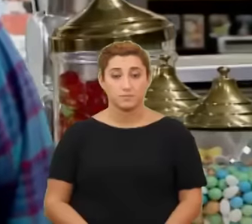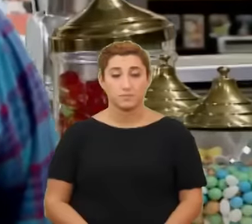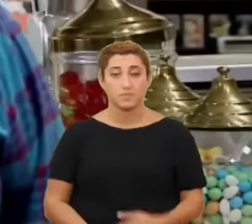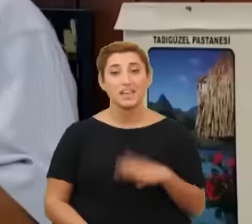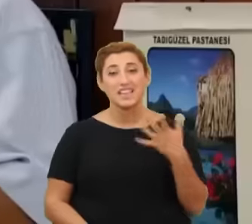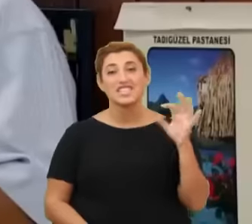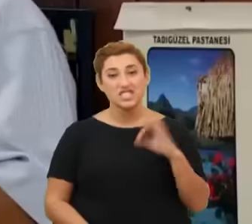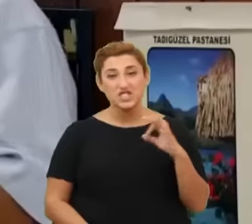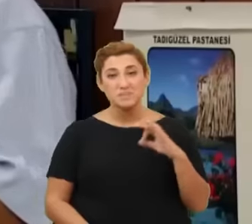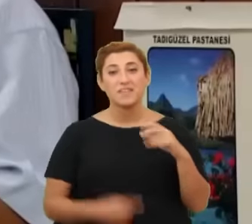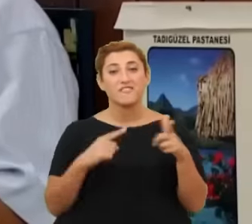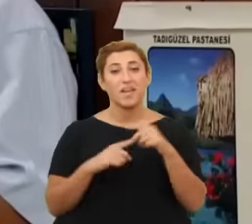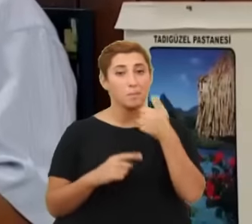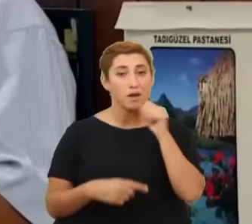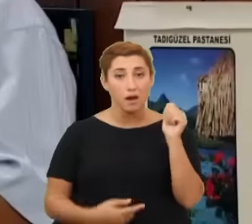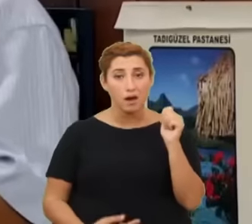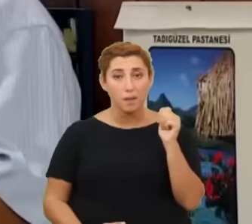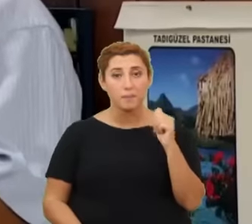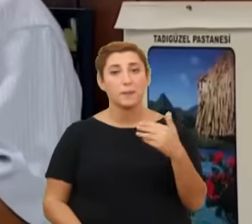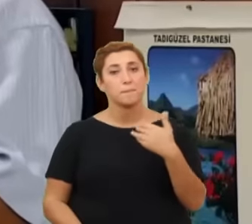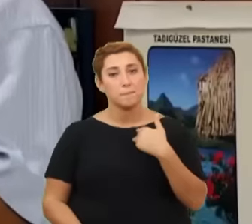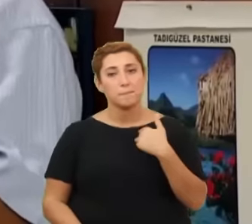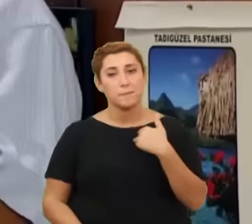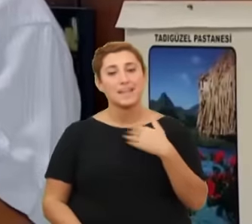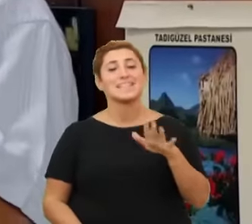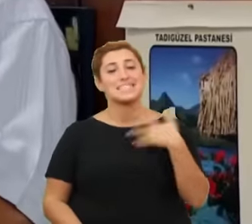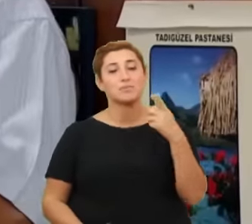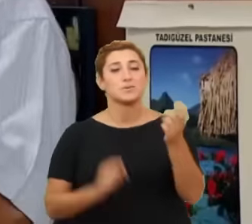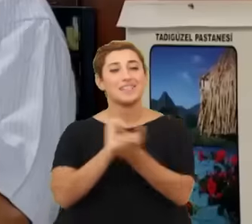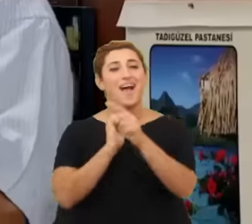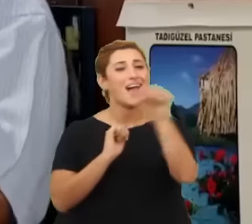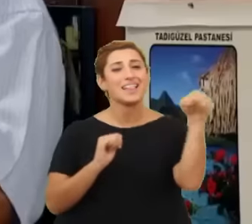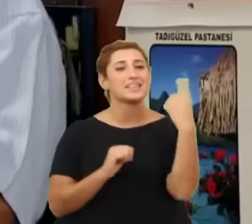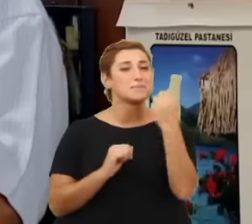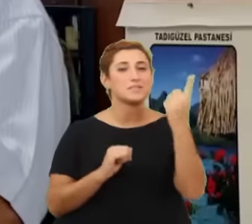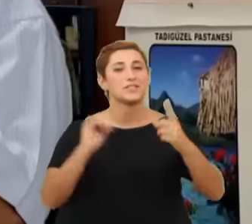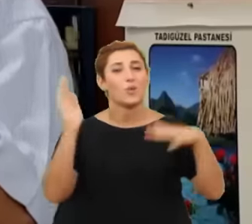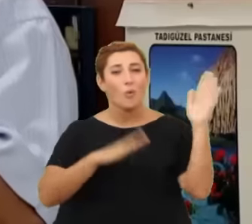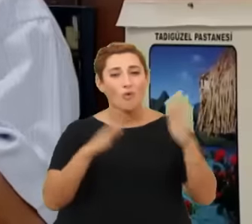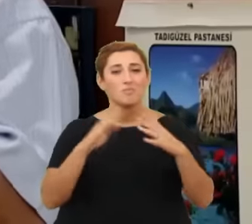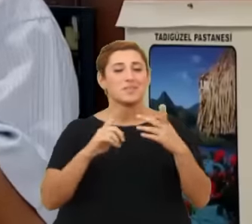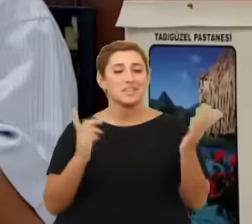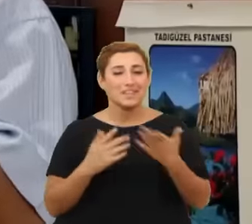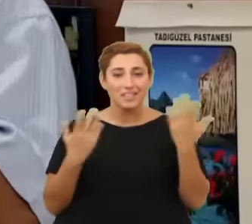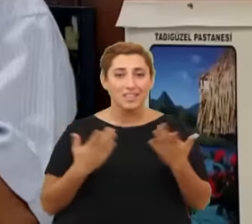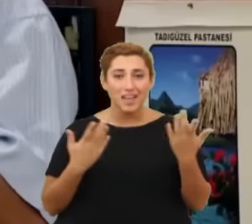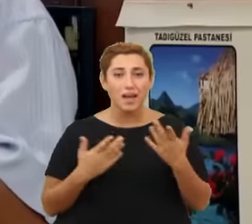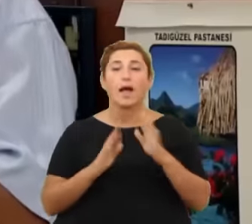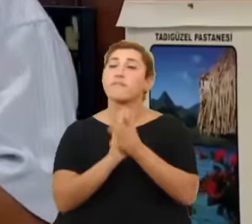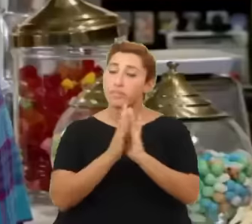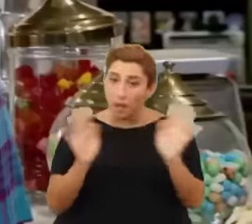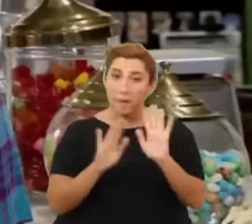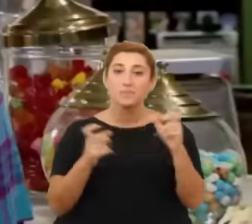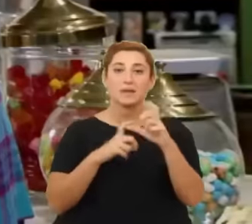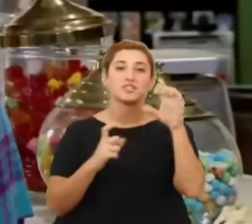Ya şimdi Fehmi abi, ben de istemezdim senin ailenden birine karşı böyle... Ya tamam